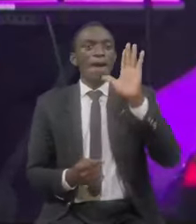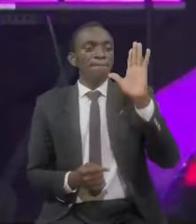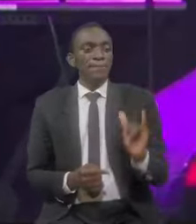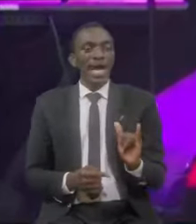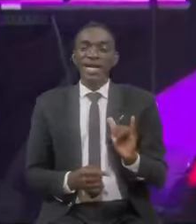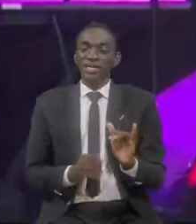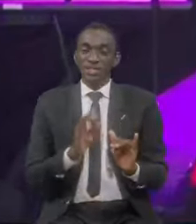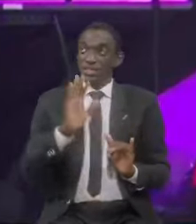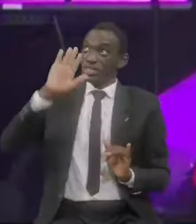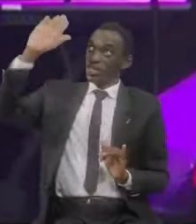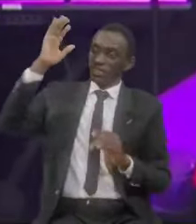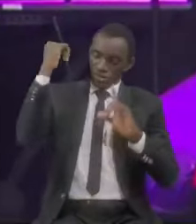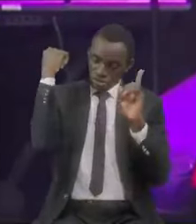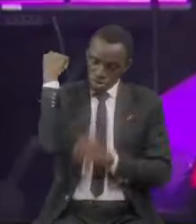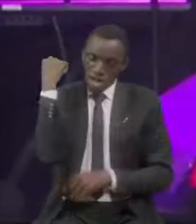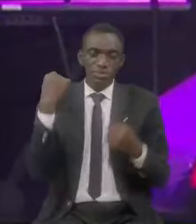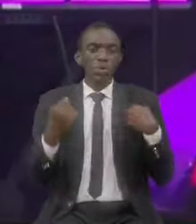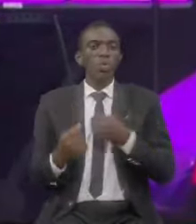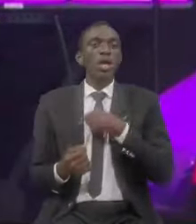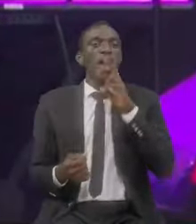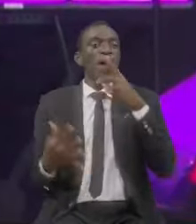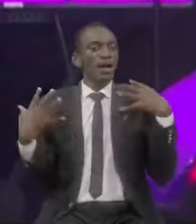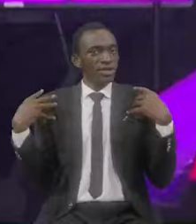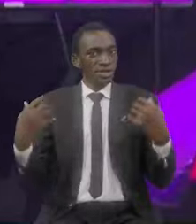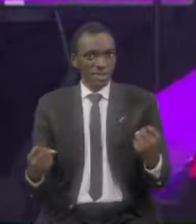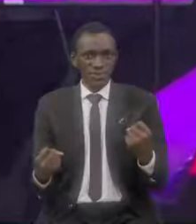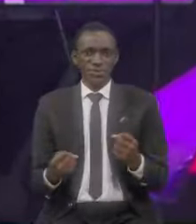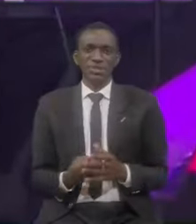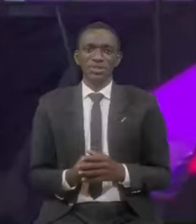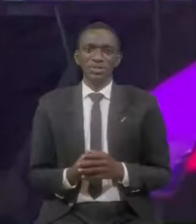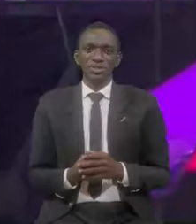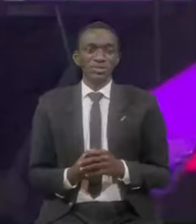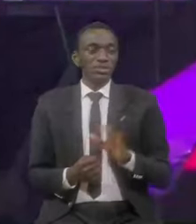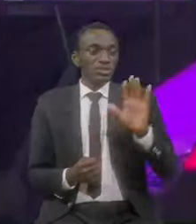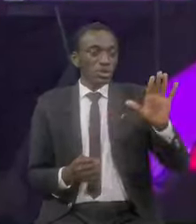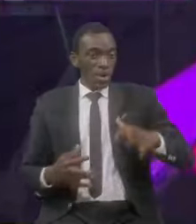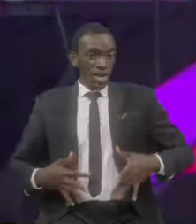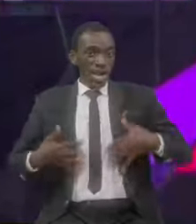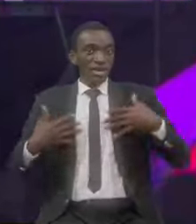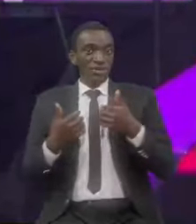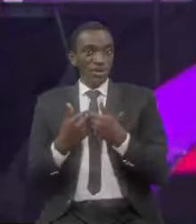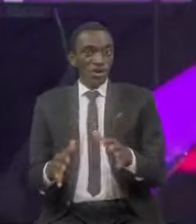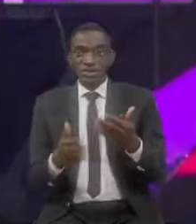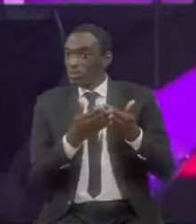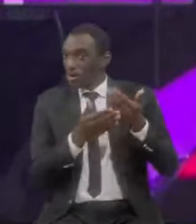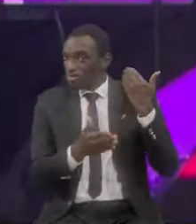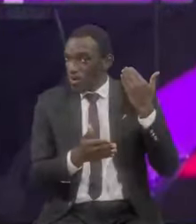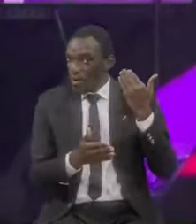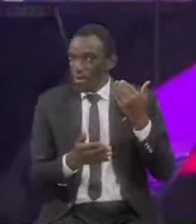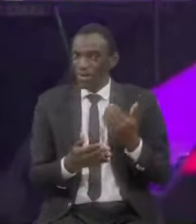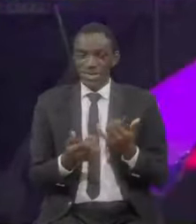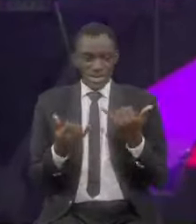C'est pas ça, c'est maître sûr que nous sommes guéris. La vie que vous avez perdue.